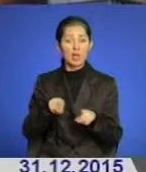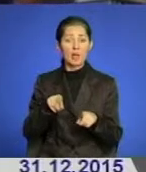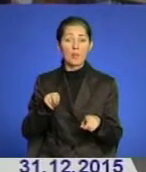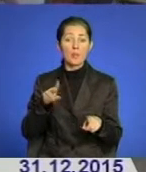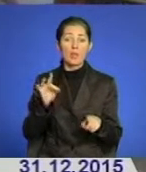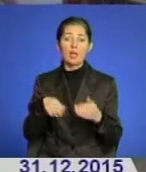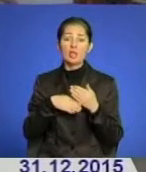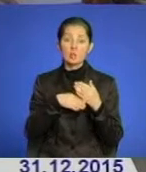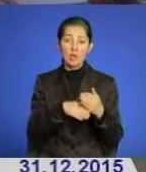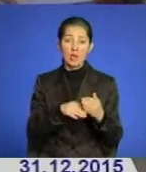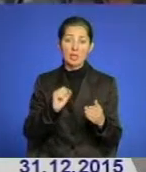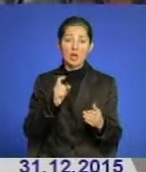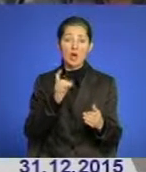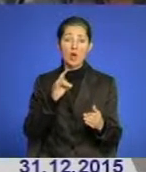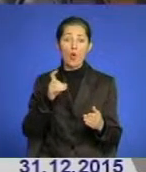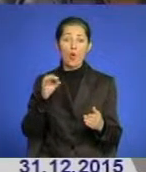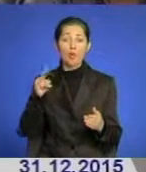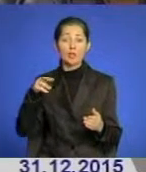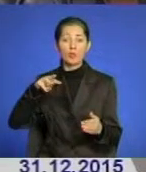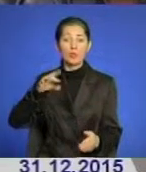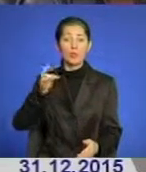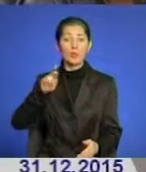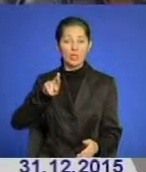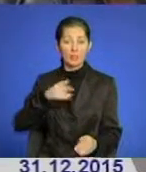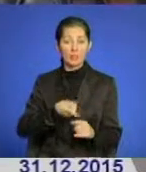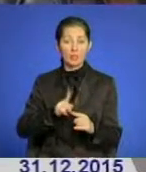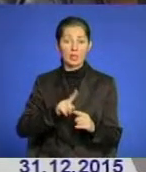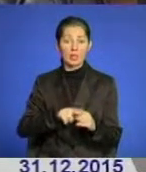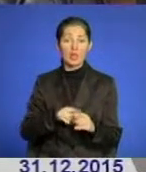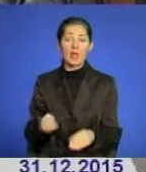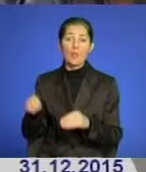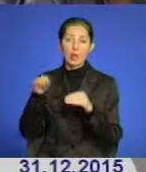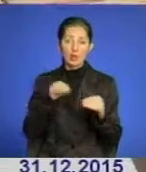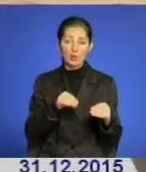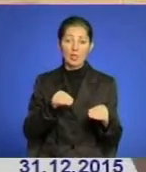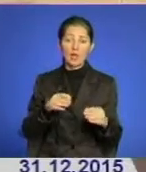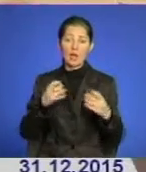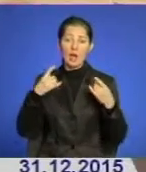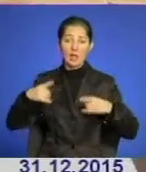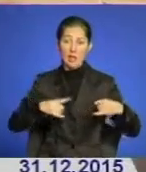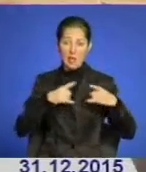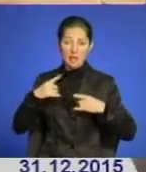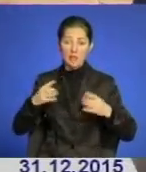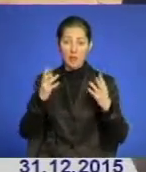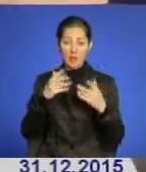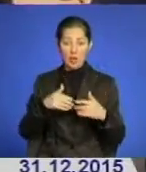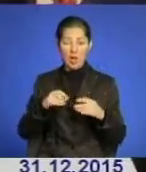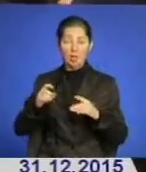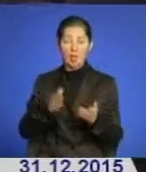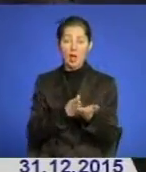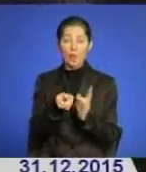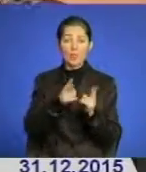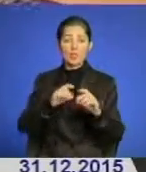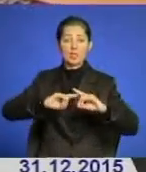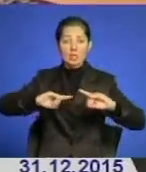сприянні агрохолдингу «Мрія». Це, зокрема, пересувний рентгенівський апарат, операційний стіл, рентген-проникна